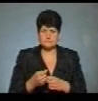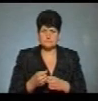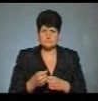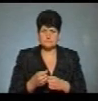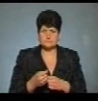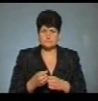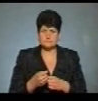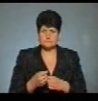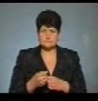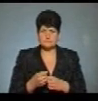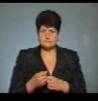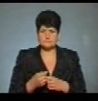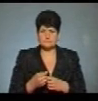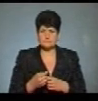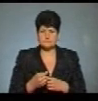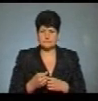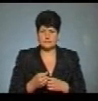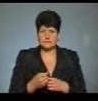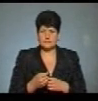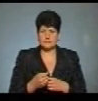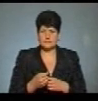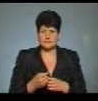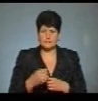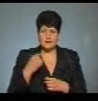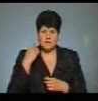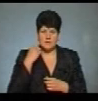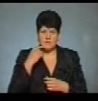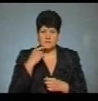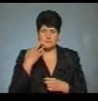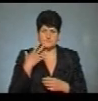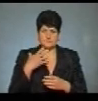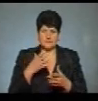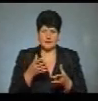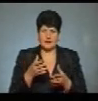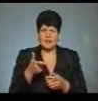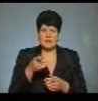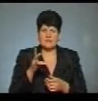пішло зараження челюсть верхня, щелепа.